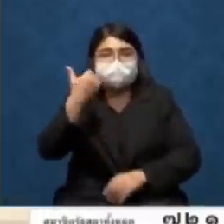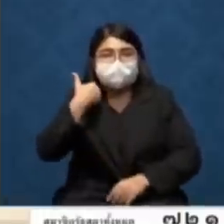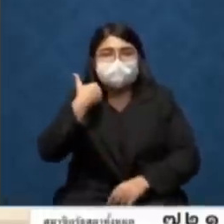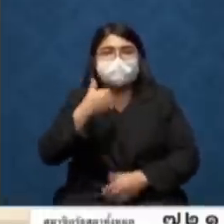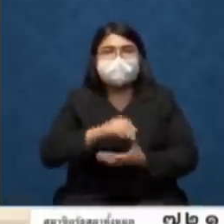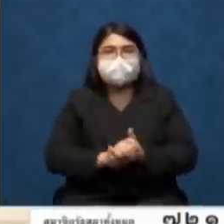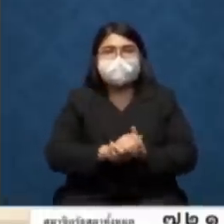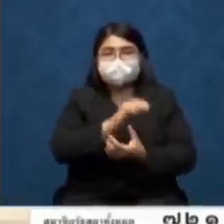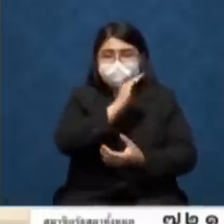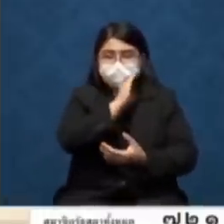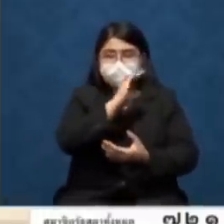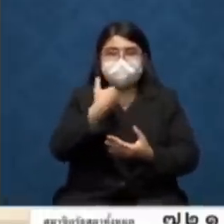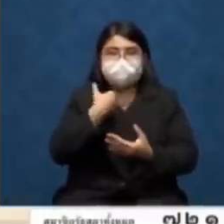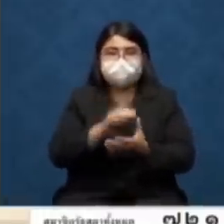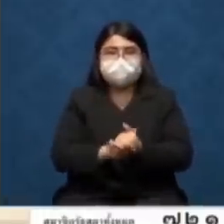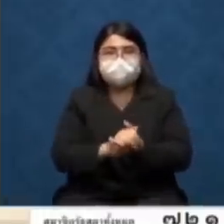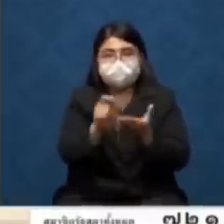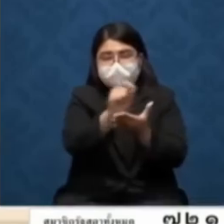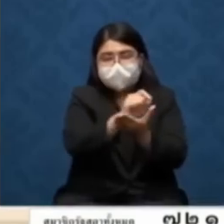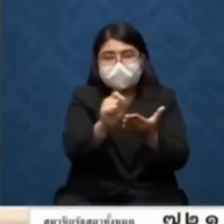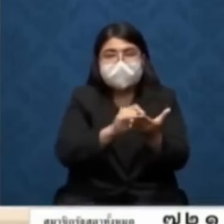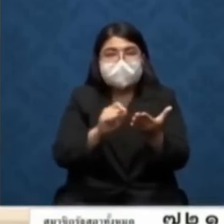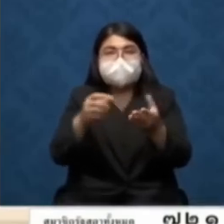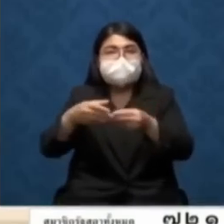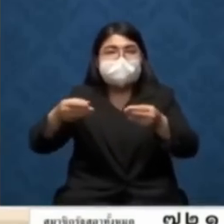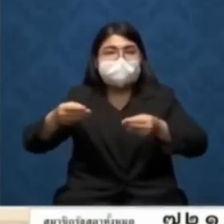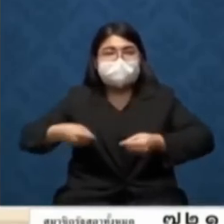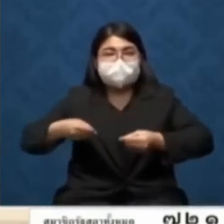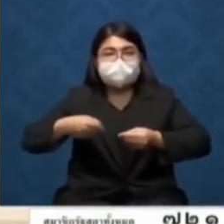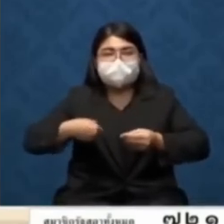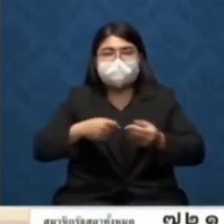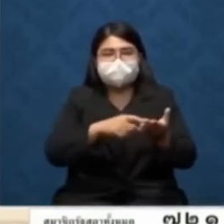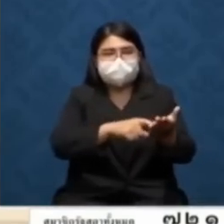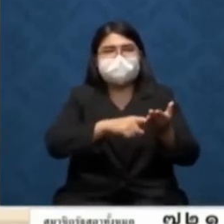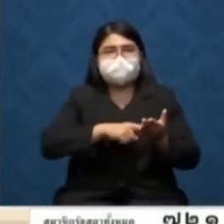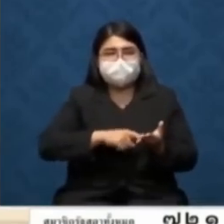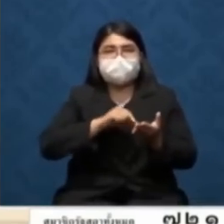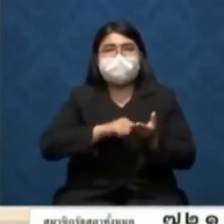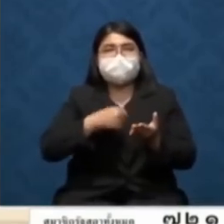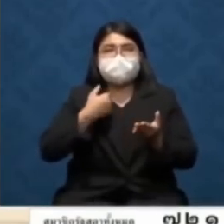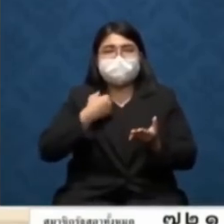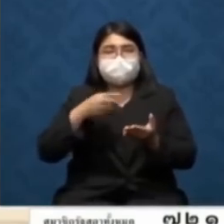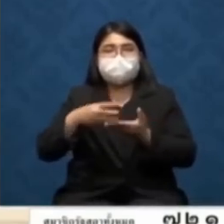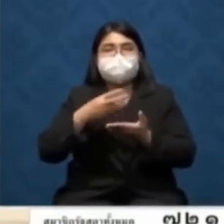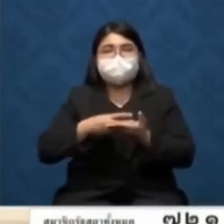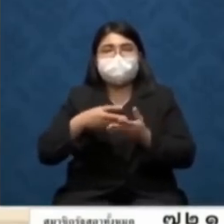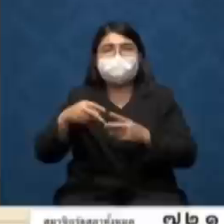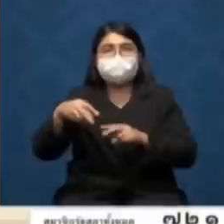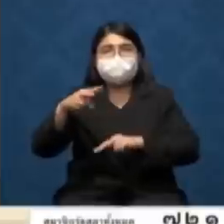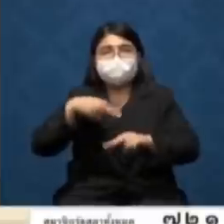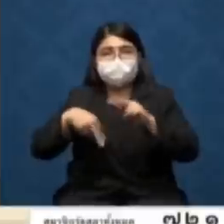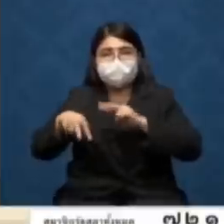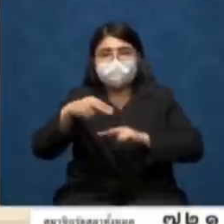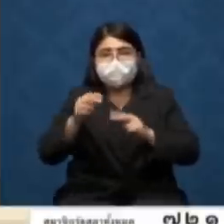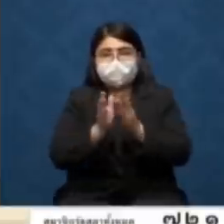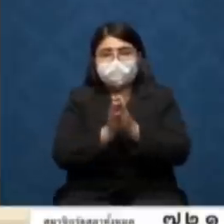ลาเรามีร่างต่าง ๆ เข้ามาในสภาหรอมรายงานขคณะกบมาธิการเข้ามาก็จะมสำนกวชาการทำรายงานแบบนี้ขึ้น